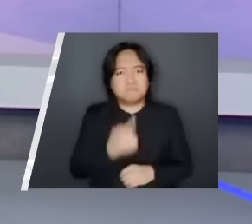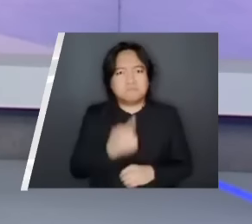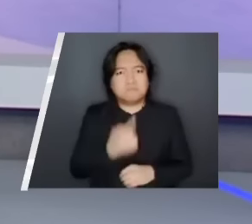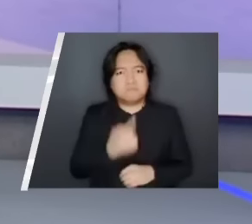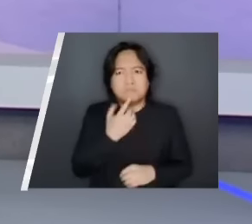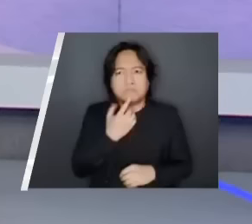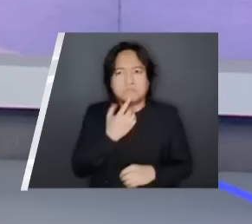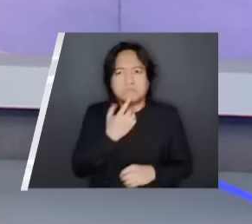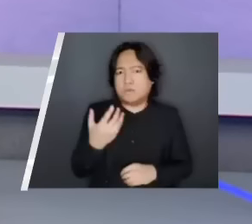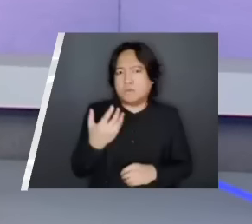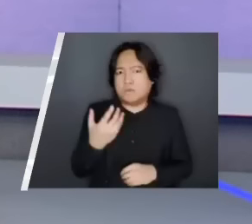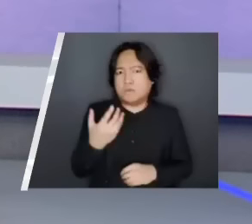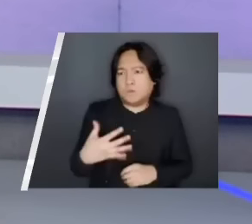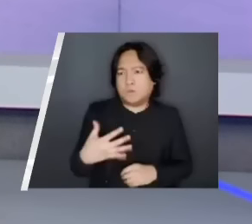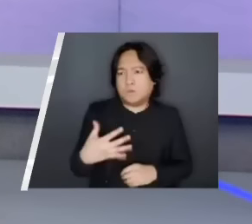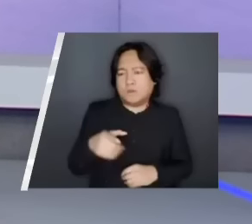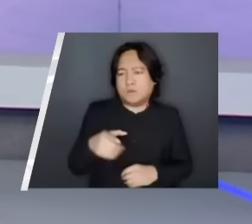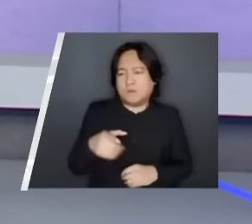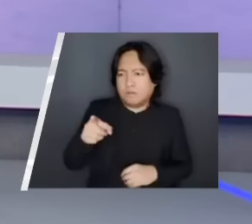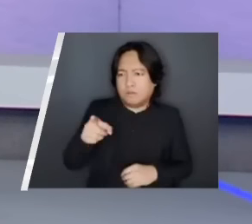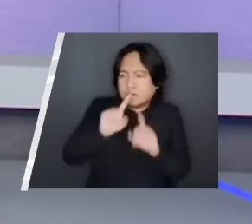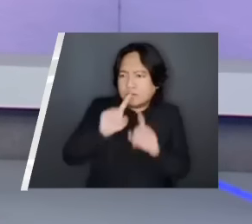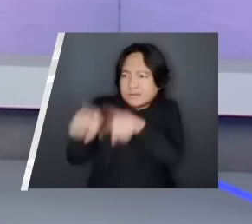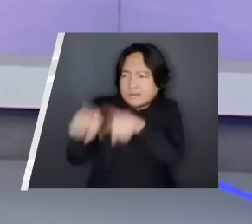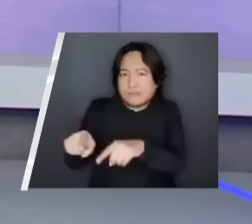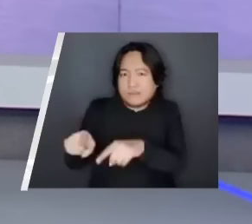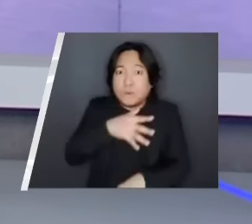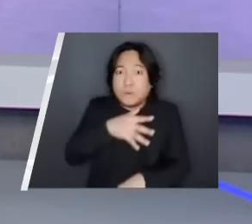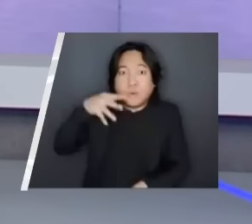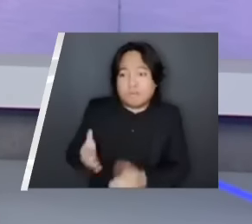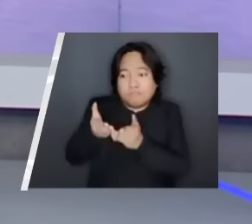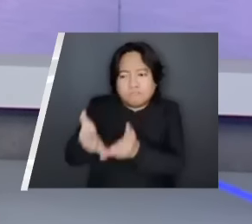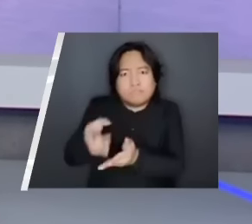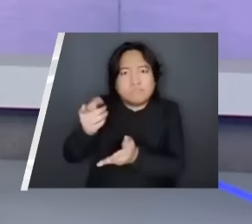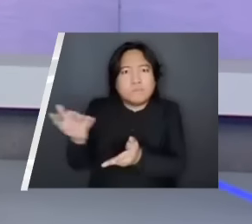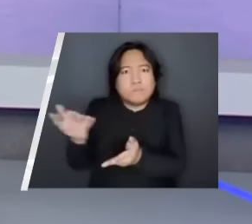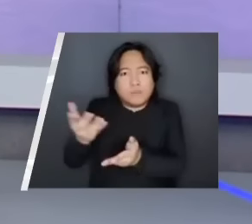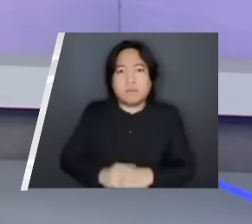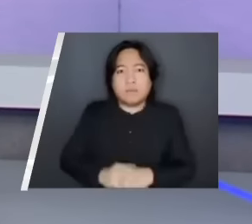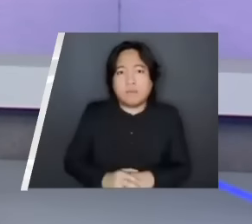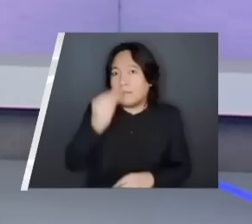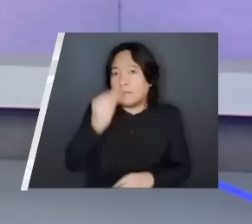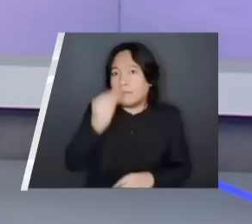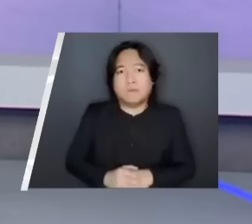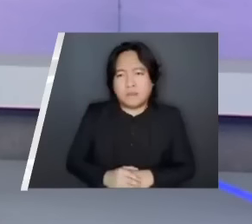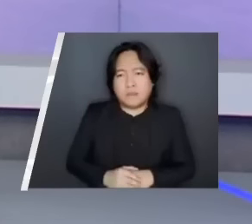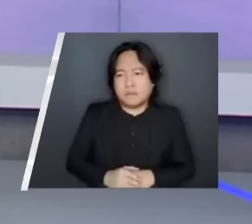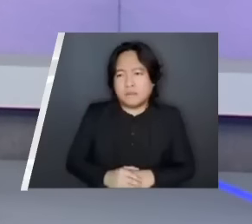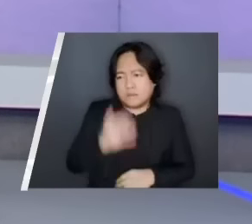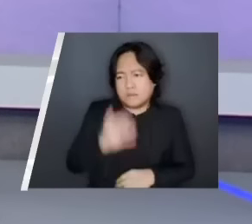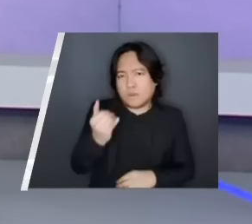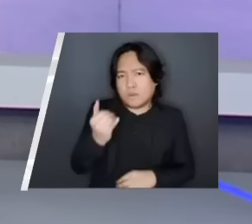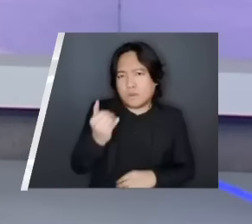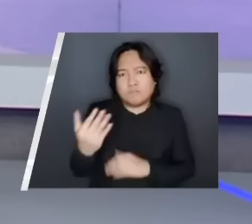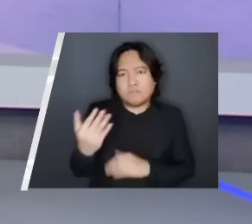hindi maisasantabi na maaaring may mensahe ito kaya nagpakita habang nasa exclusive economic zone ng